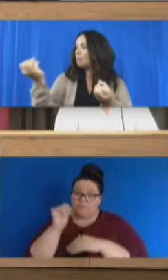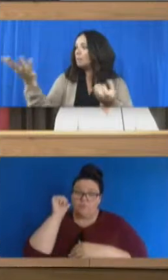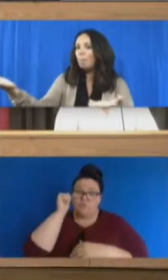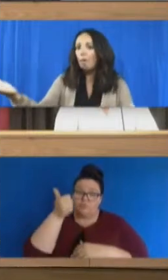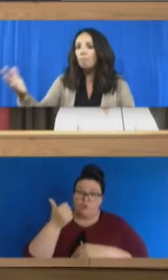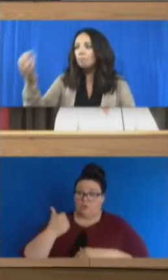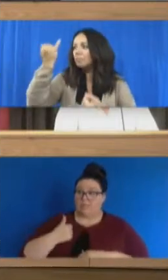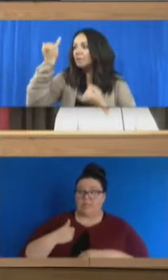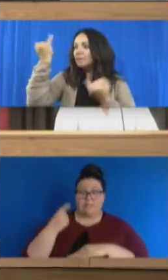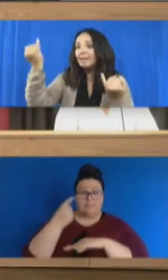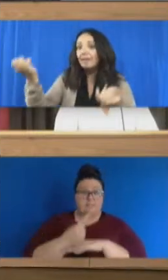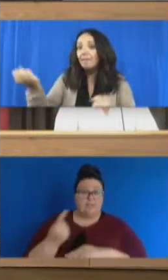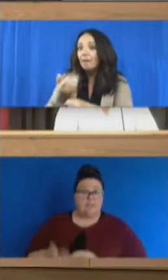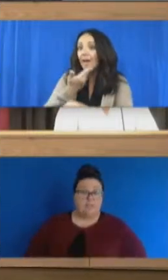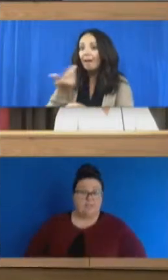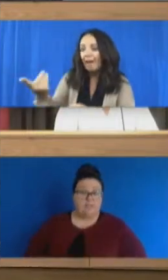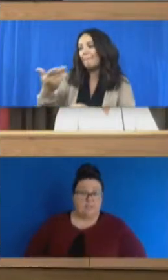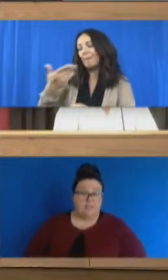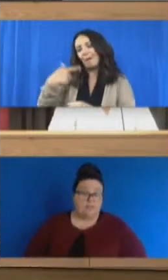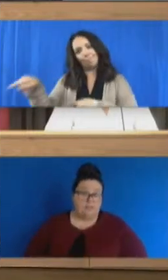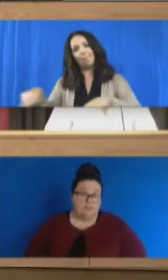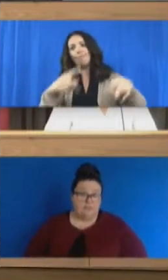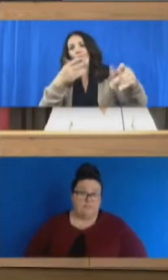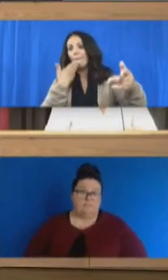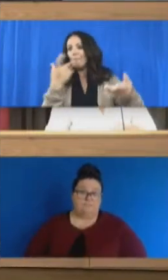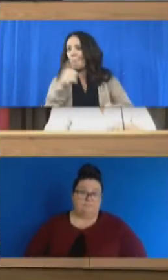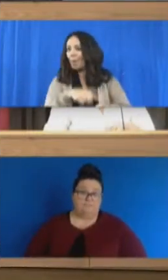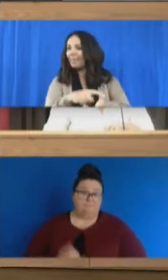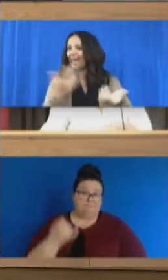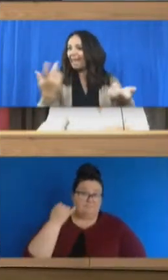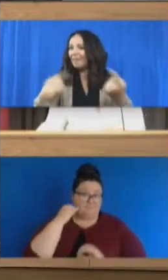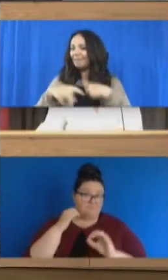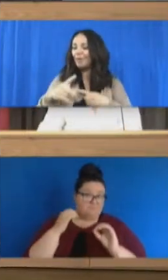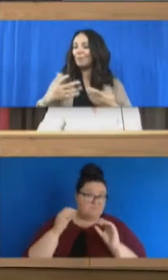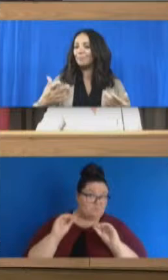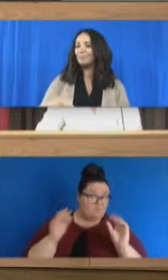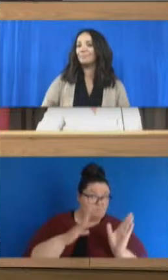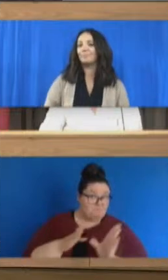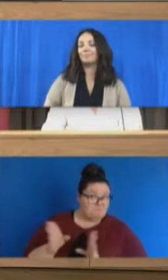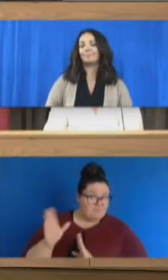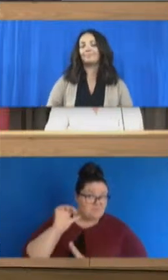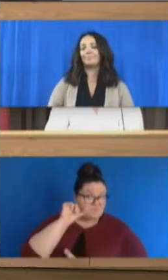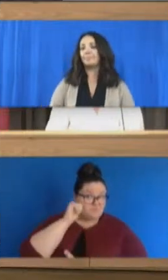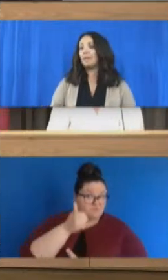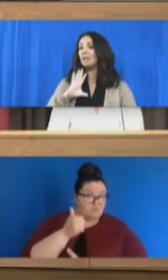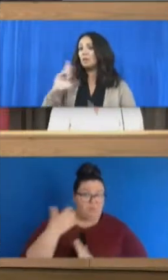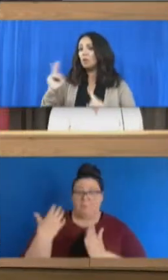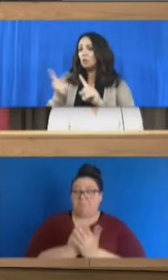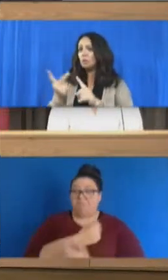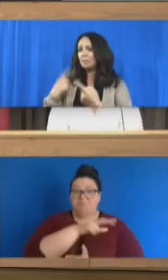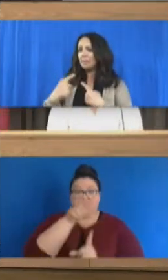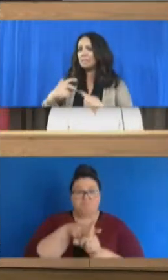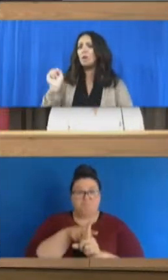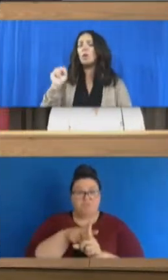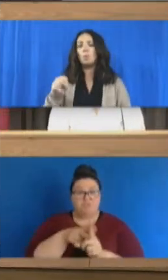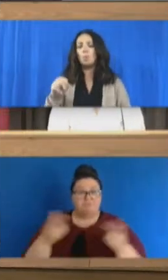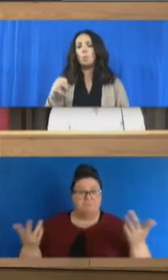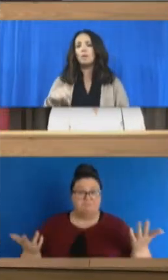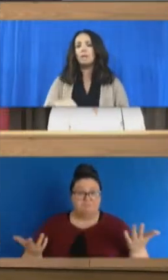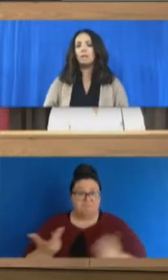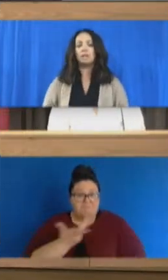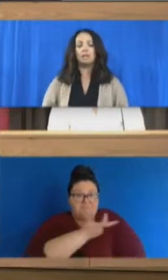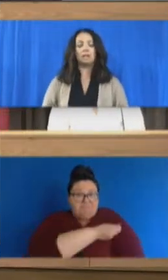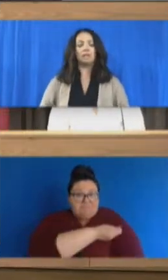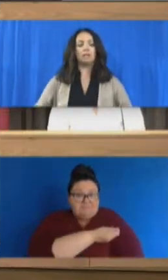C'est difficile à dire. On a la capacité puis on a les doses. Alors, c'est vraiment juste si les gens